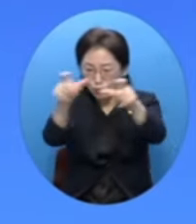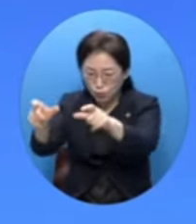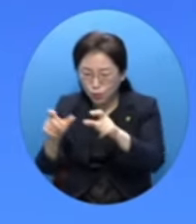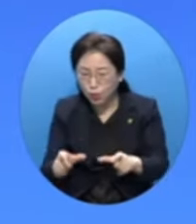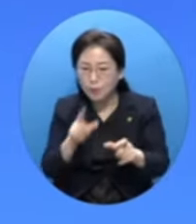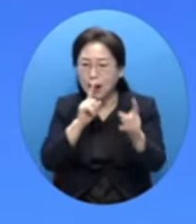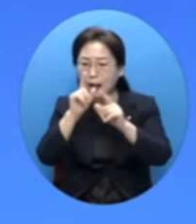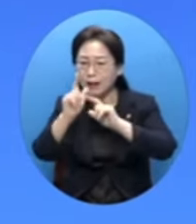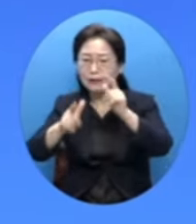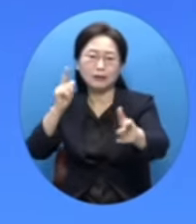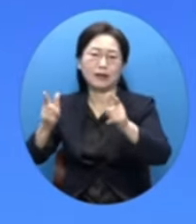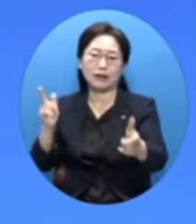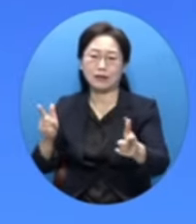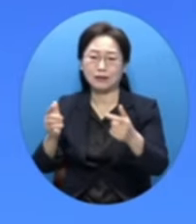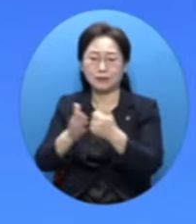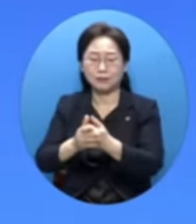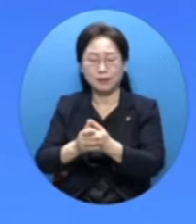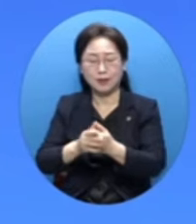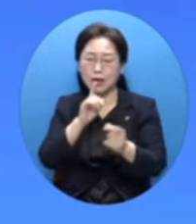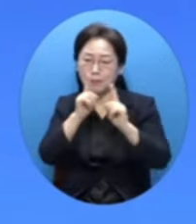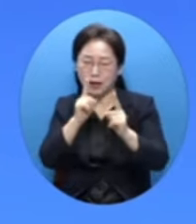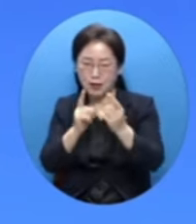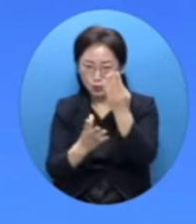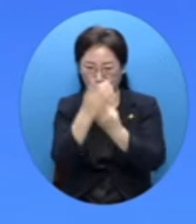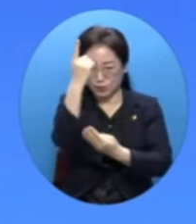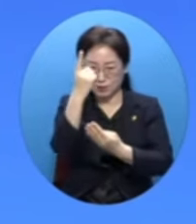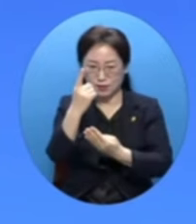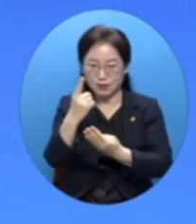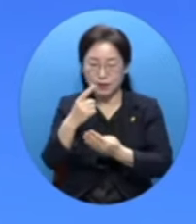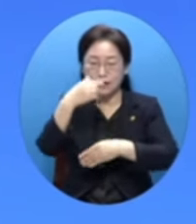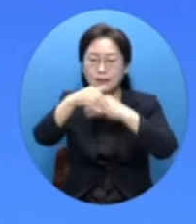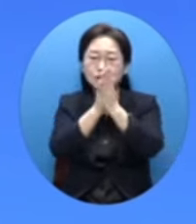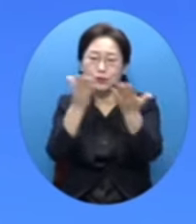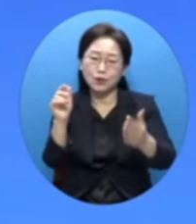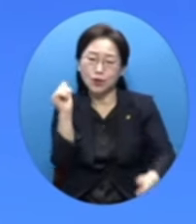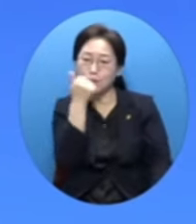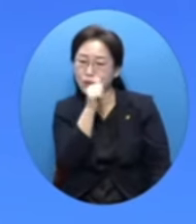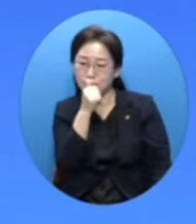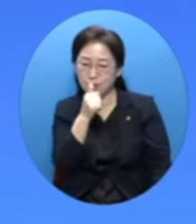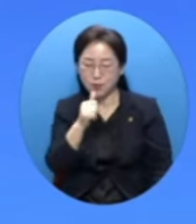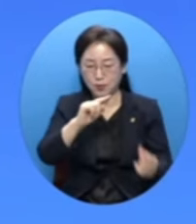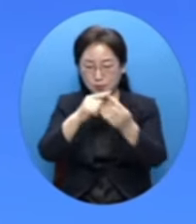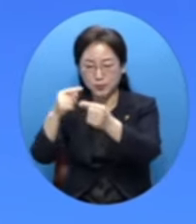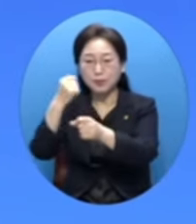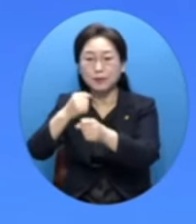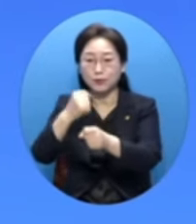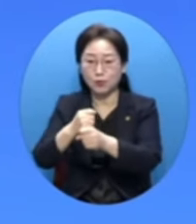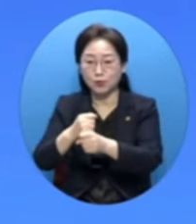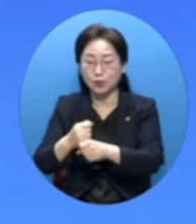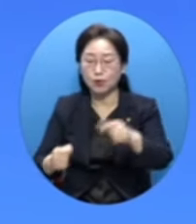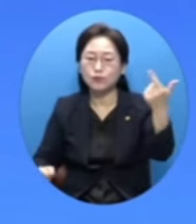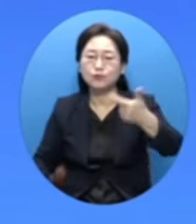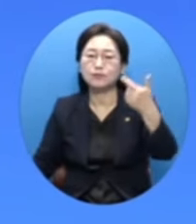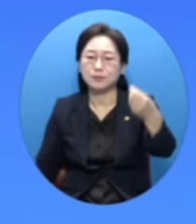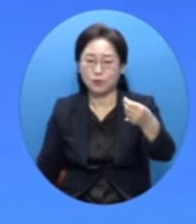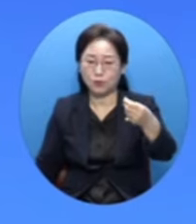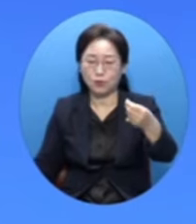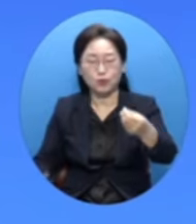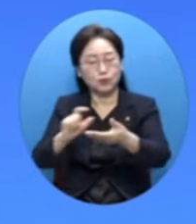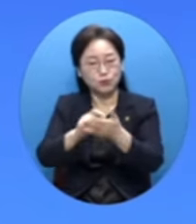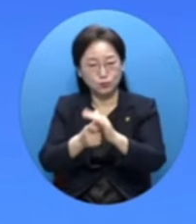성경으로 성경을 만들어서 번역해서 만들어서 출간하는데 한 6천만 원 정도 드는데